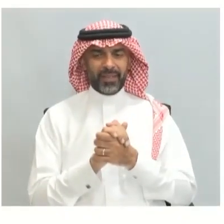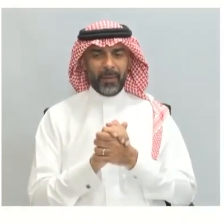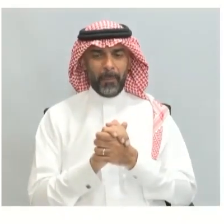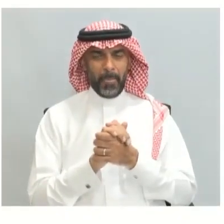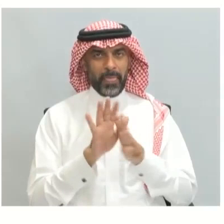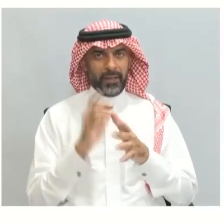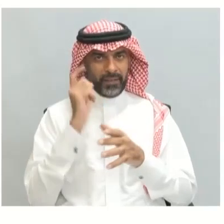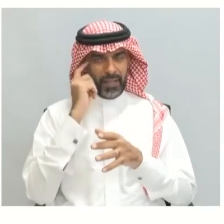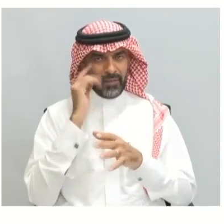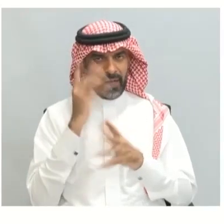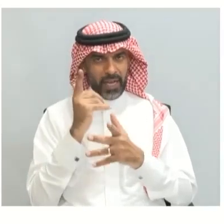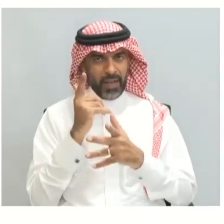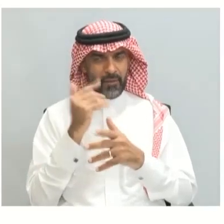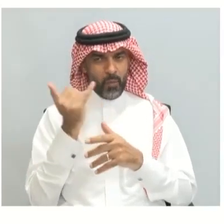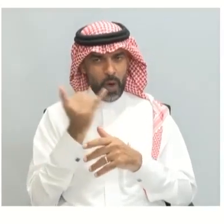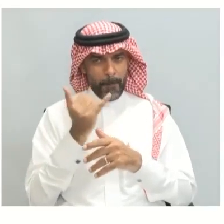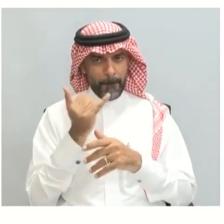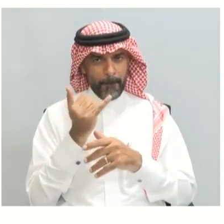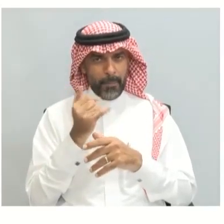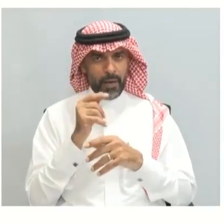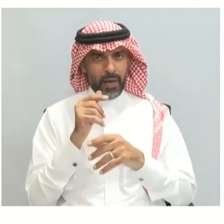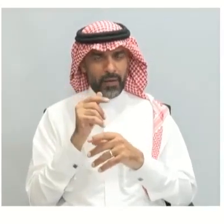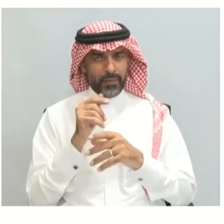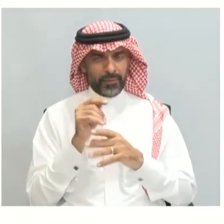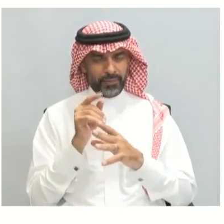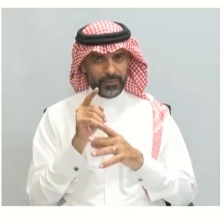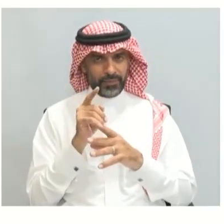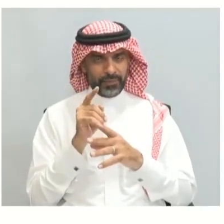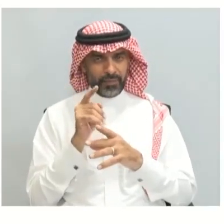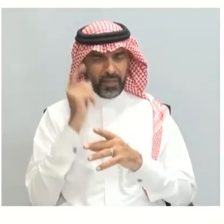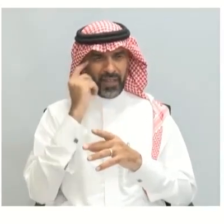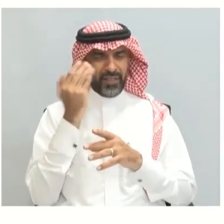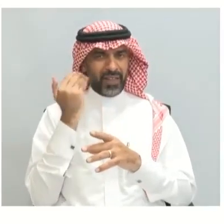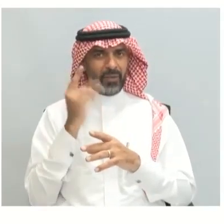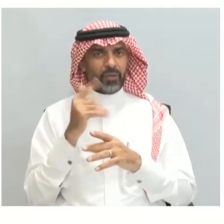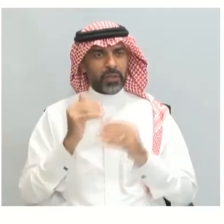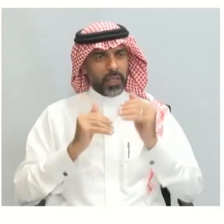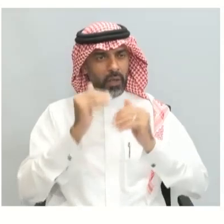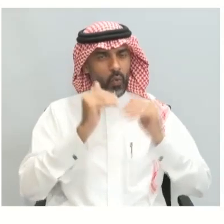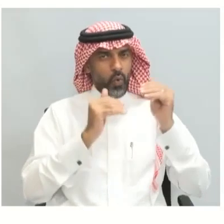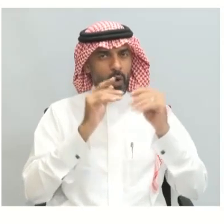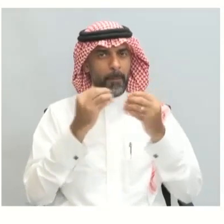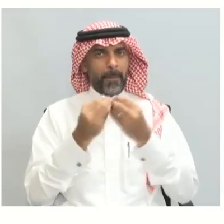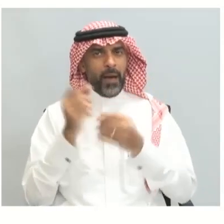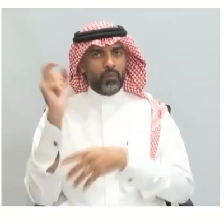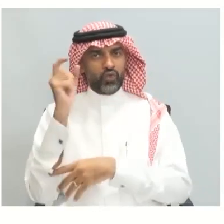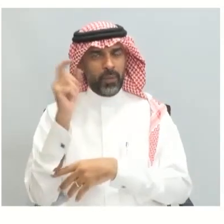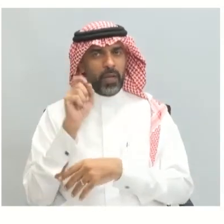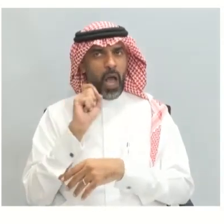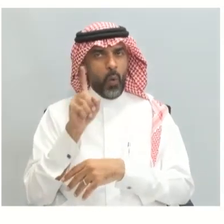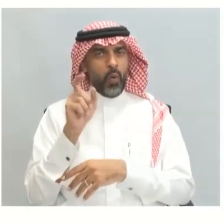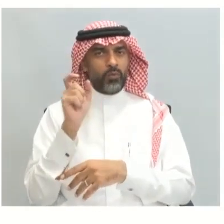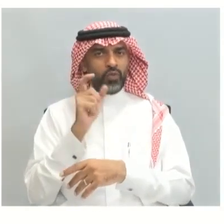الطلاب تعرفتوا انا وانتم على اهميه الخرائط عفوا تعرفت انا وانتم على تطور الخرائط وتطورها في